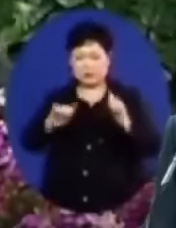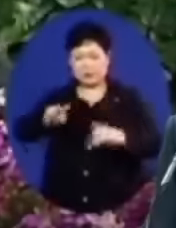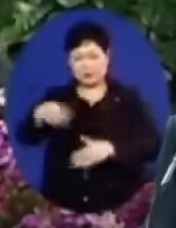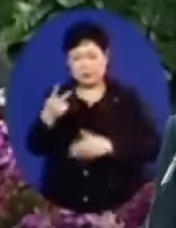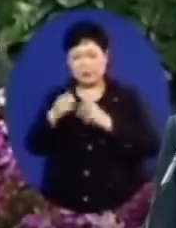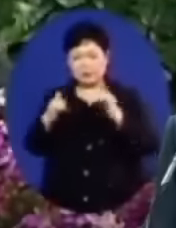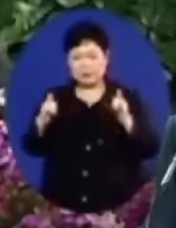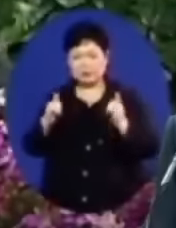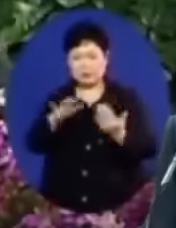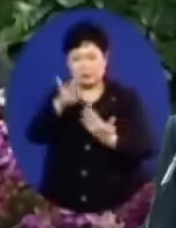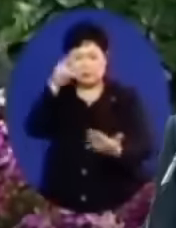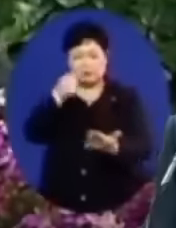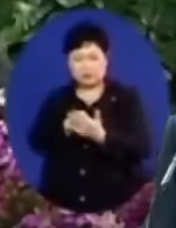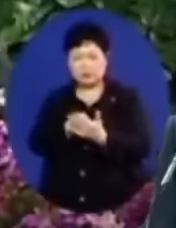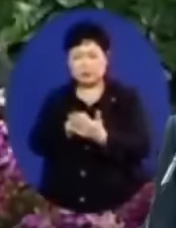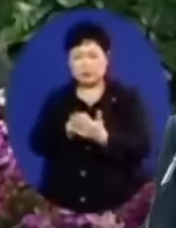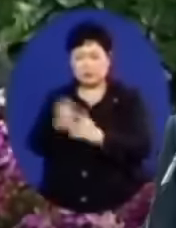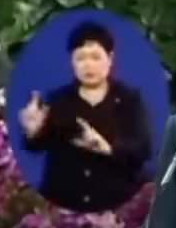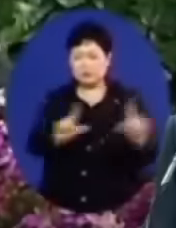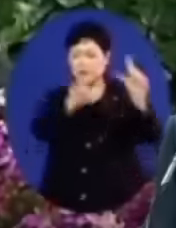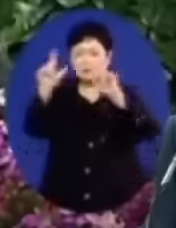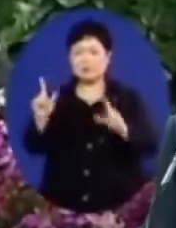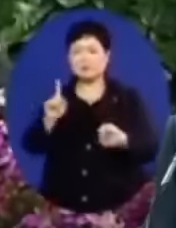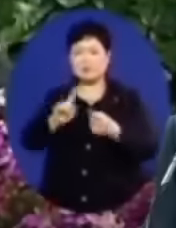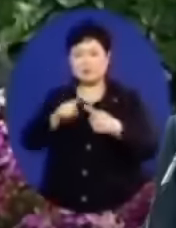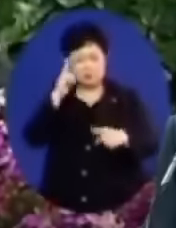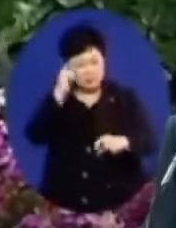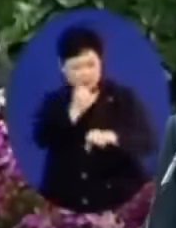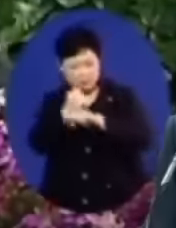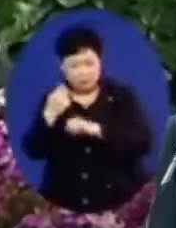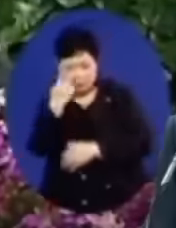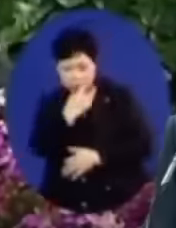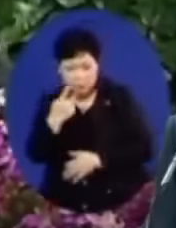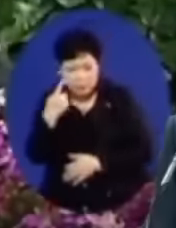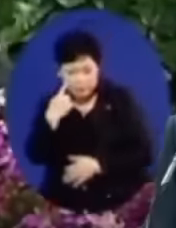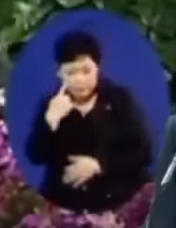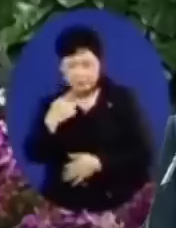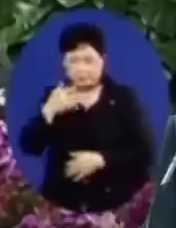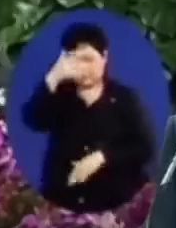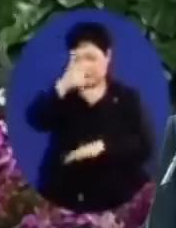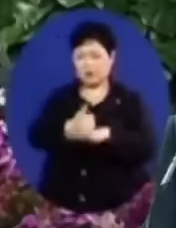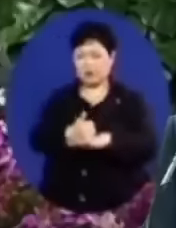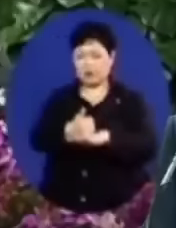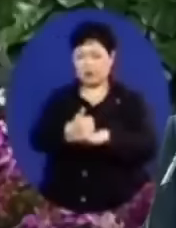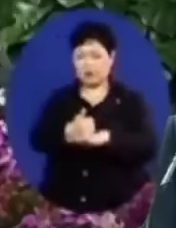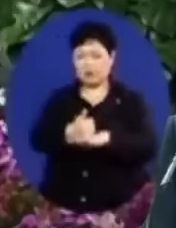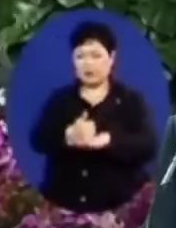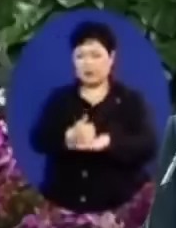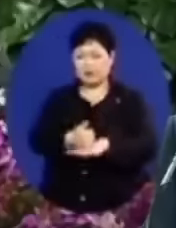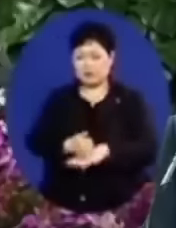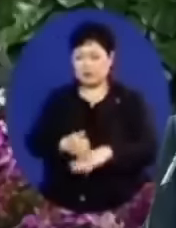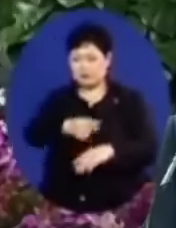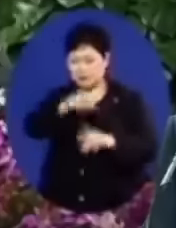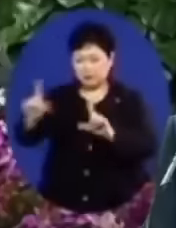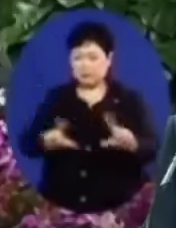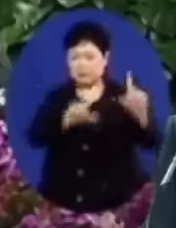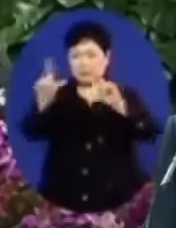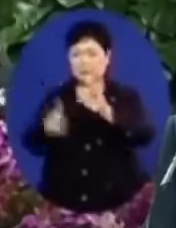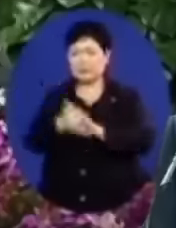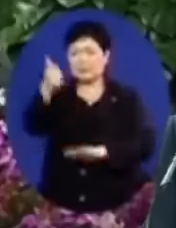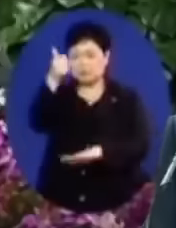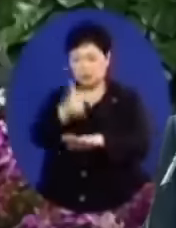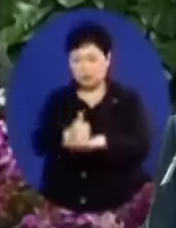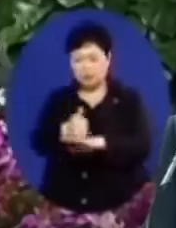200명을 선정하여 이들의 삶을 연구조사해 보았습니다. 그 결과 그들이 인생에서